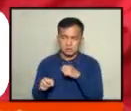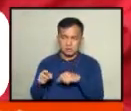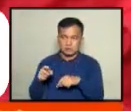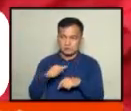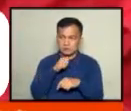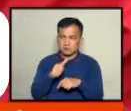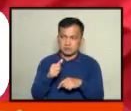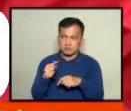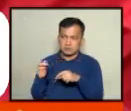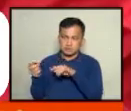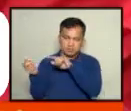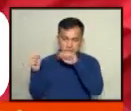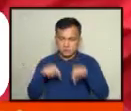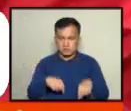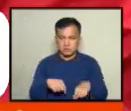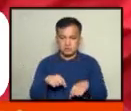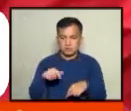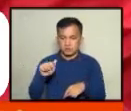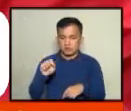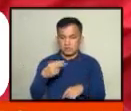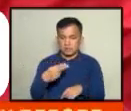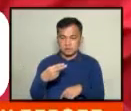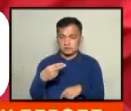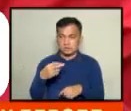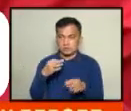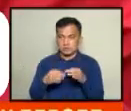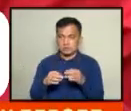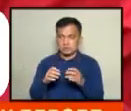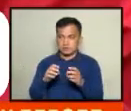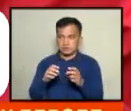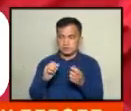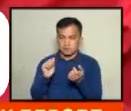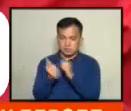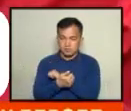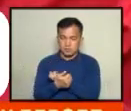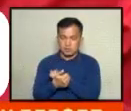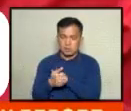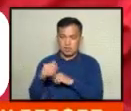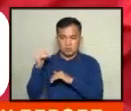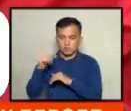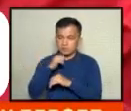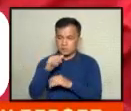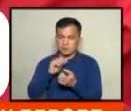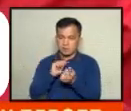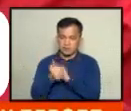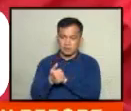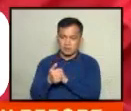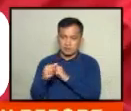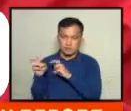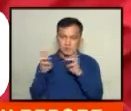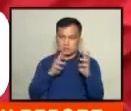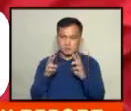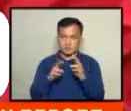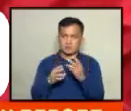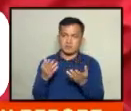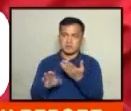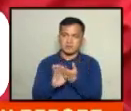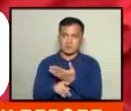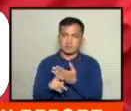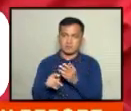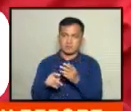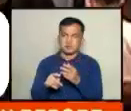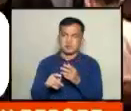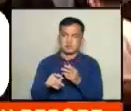bumababa rito yung asphalt. Pag nagbago ho, sana man huwag magbago ang ihip ng hangin, baka babalik ho tayo sa square